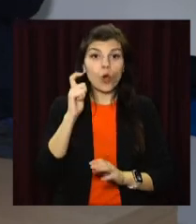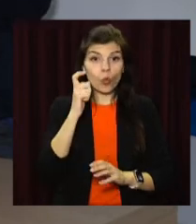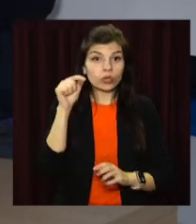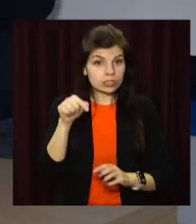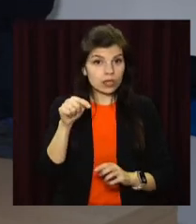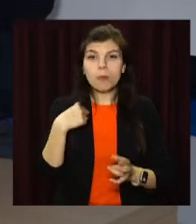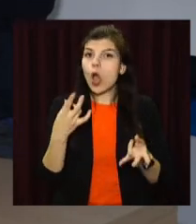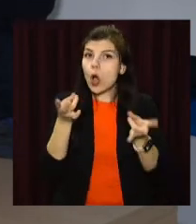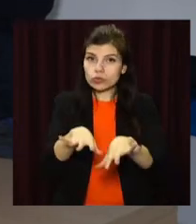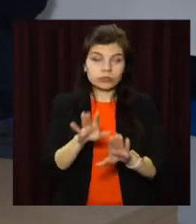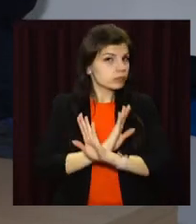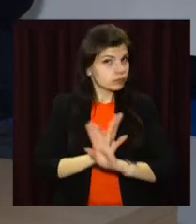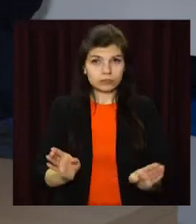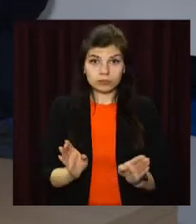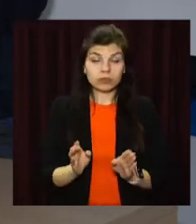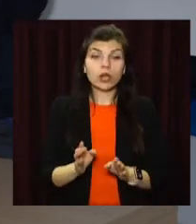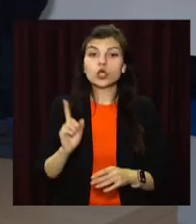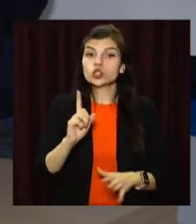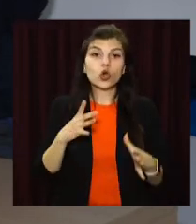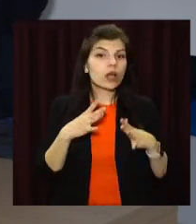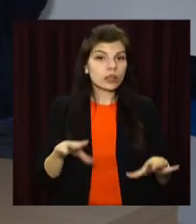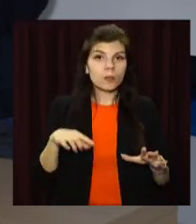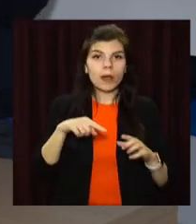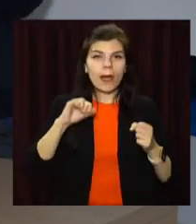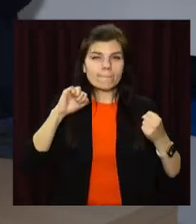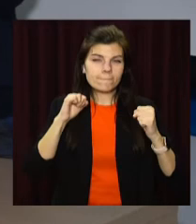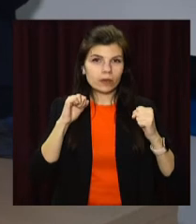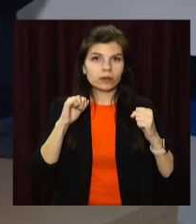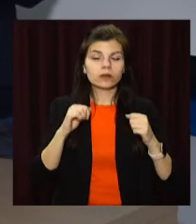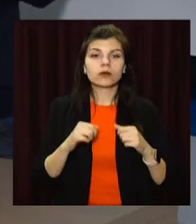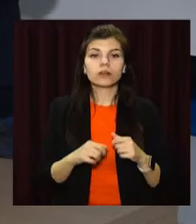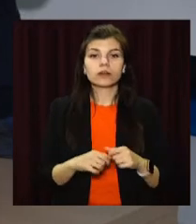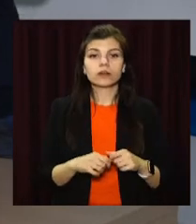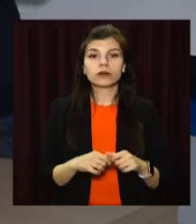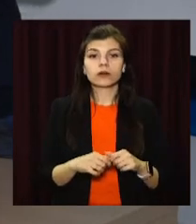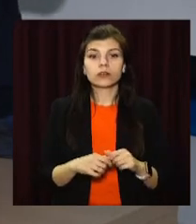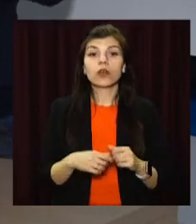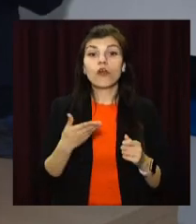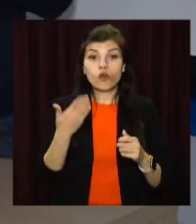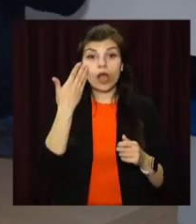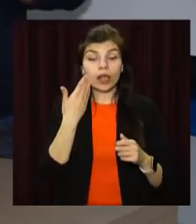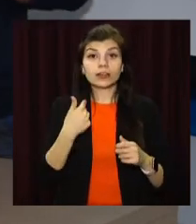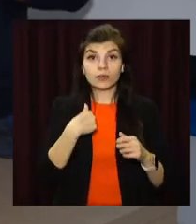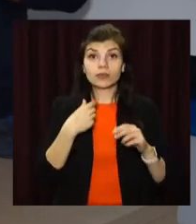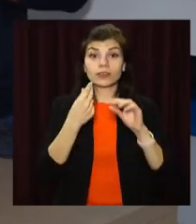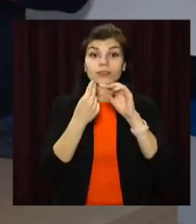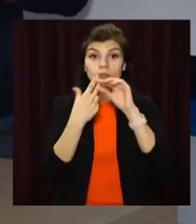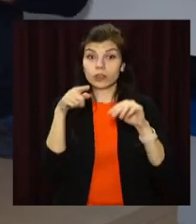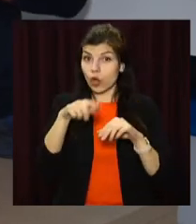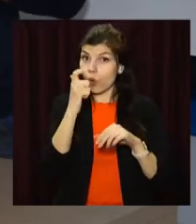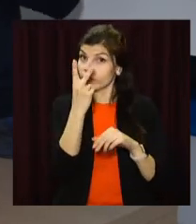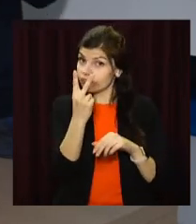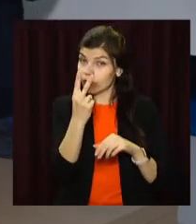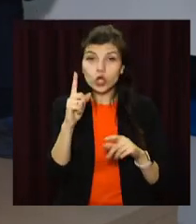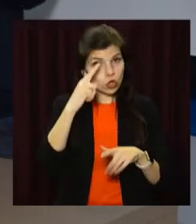не оставляем, чтобы не было контаминации. Вот мы открыли, здесь 2 иголки. Чтоб